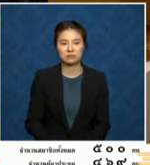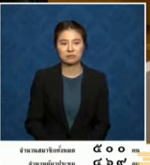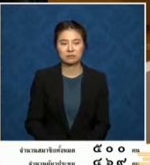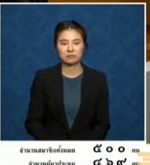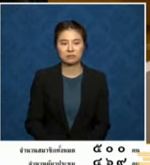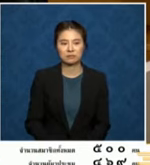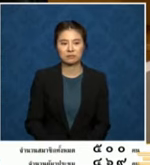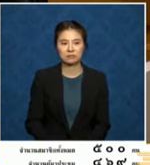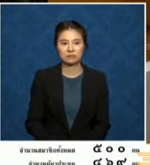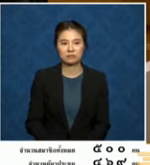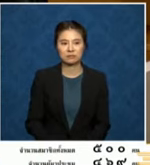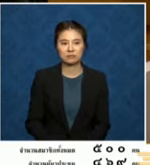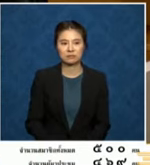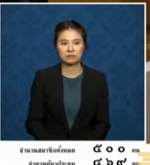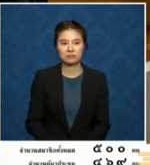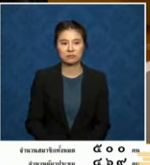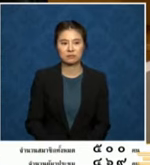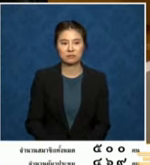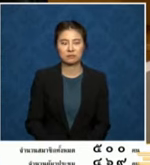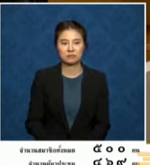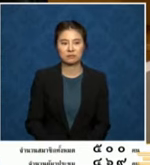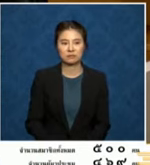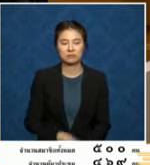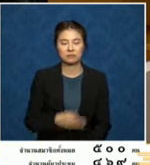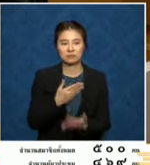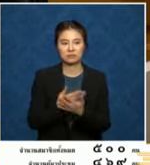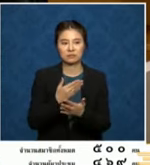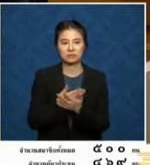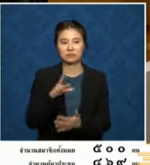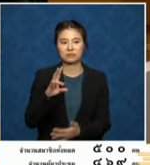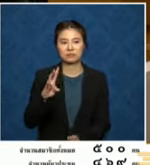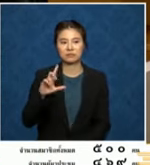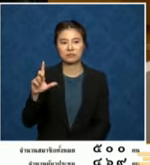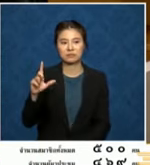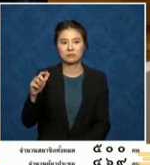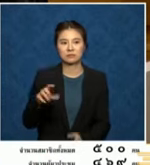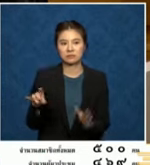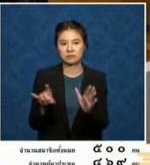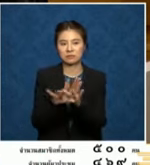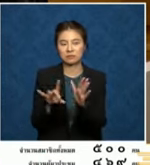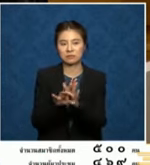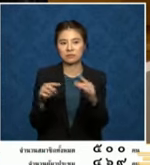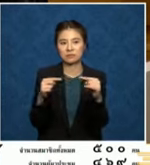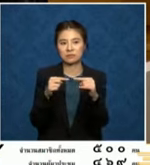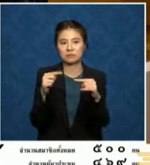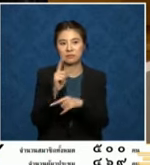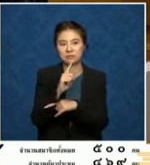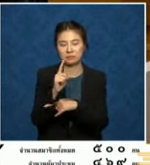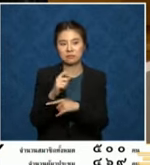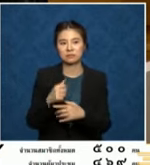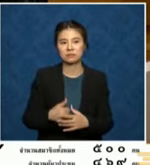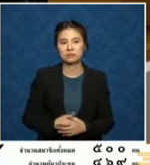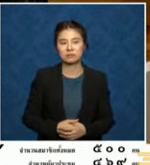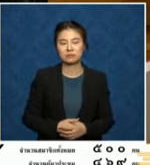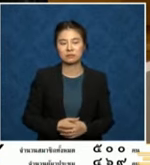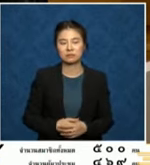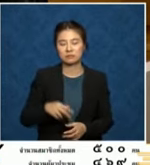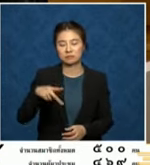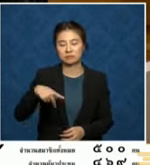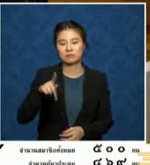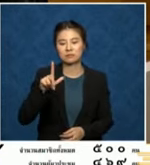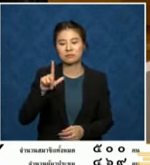วจางๆผมใช้ดินสอ นะครับก็7ล้านกว่าบาทท่านดูแผ่นสุดท้ายสำนักปลัดต